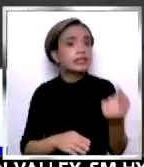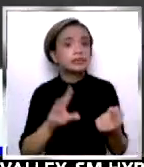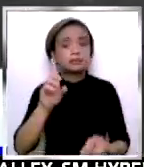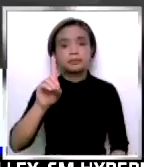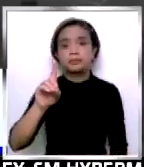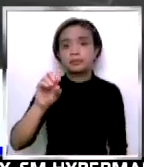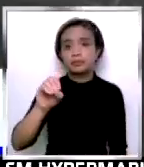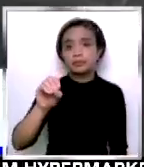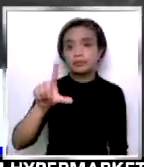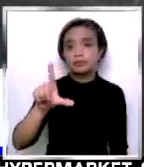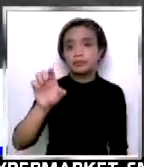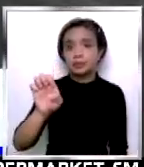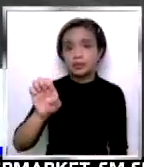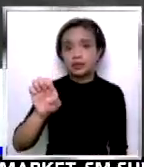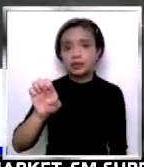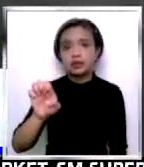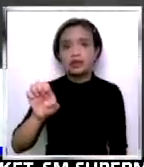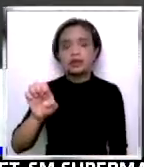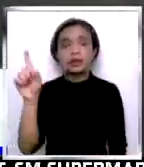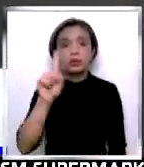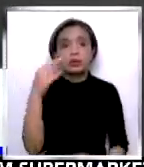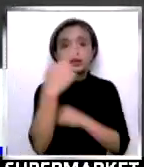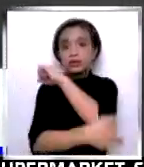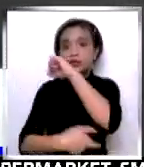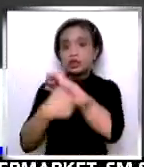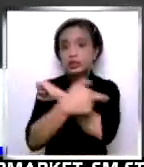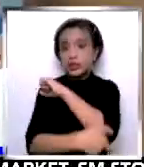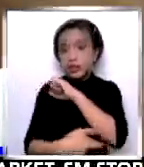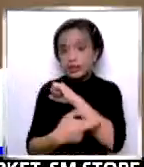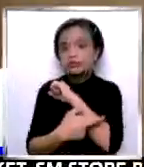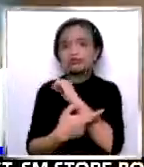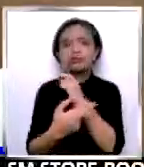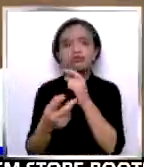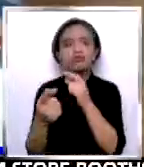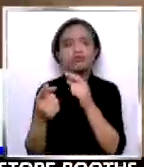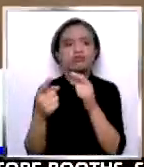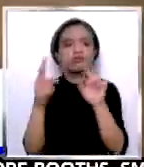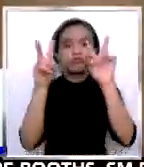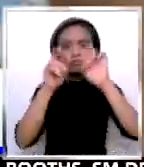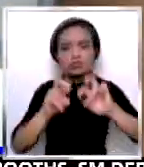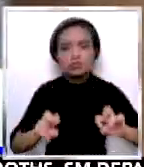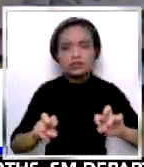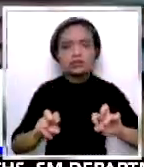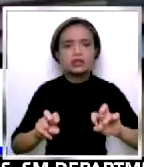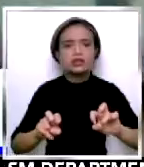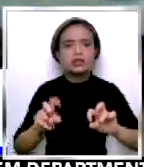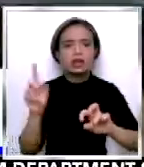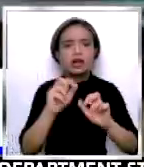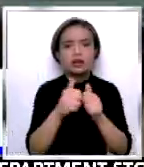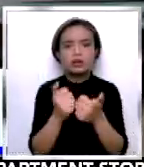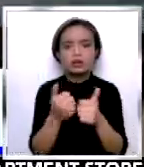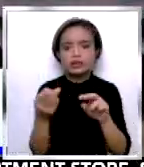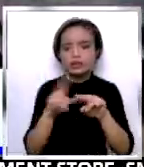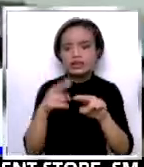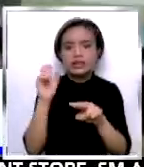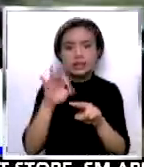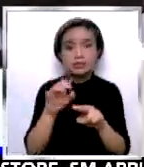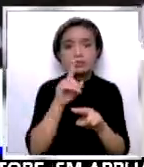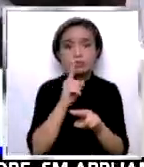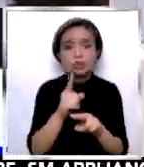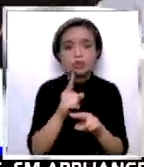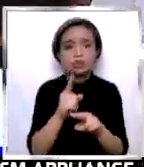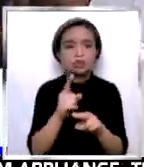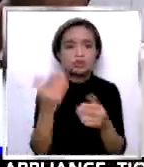o DOLE na pinag-aaralan ng mga Regional Tripartite Wages and Productivity Board ang galaw ng inflation at kung nararapat ba ang panibagong aumento sa